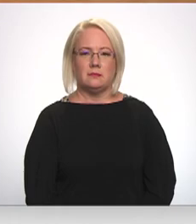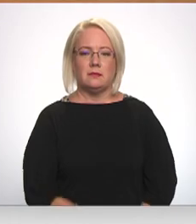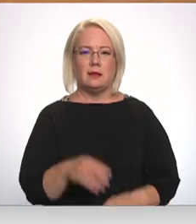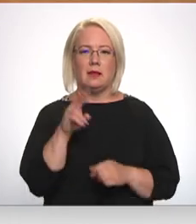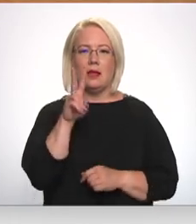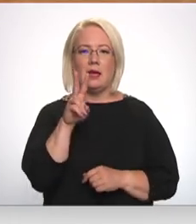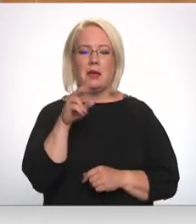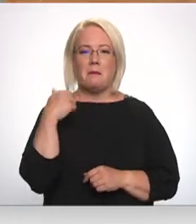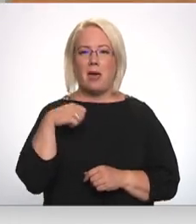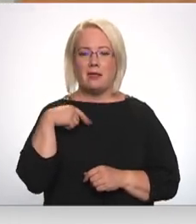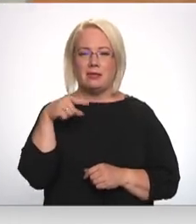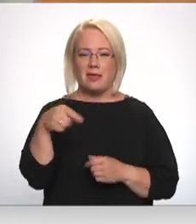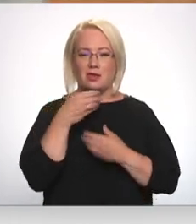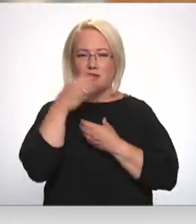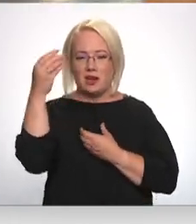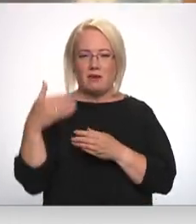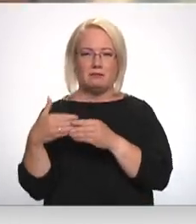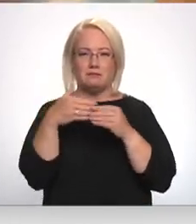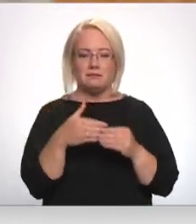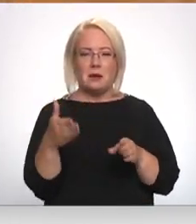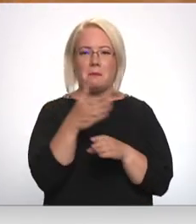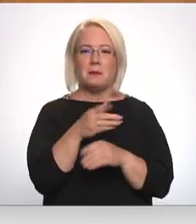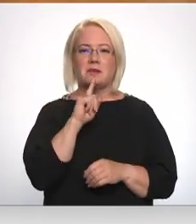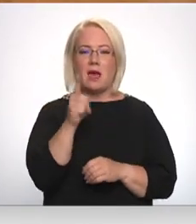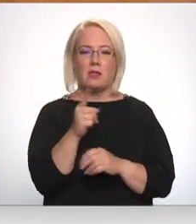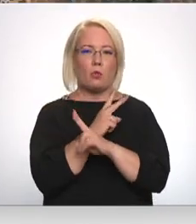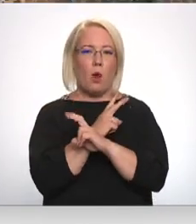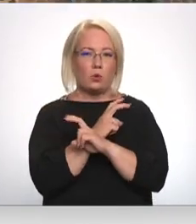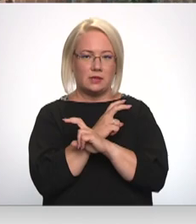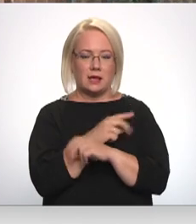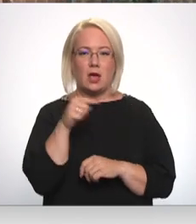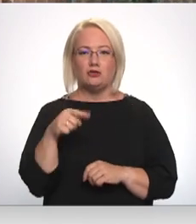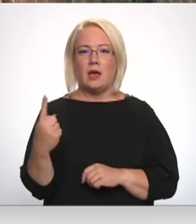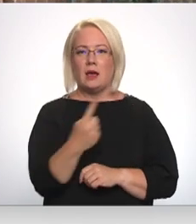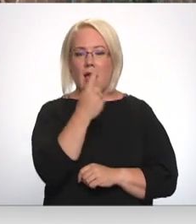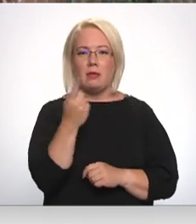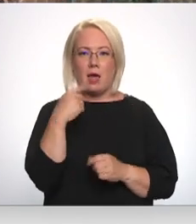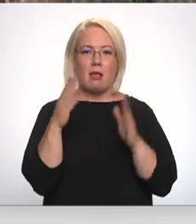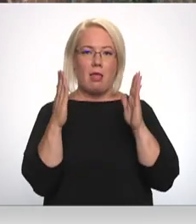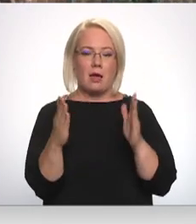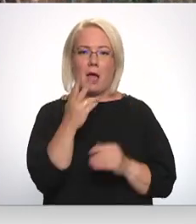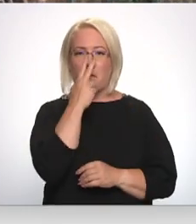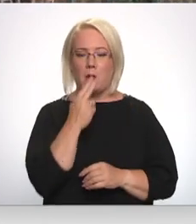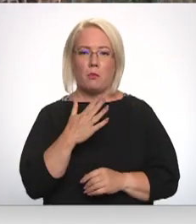Vakīlija uz Rīgas zooloģisko dārzu tika atvesta pirms gada no Austrijas. Šā gada laikā viņa esot pieradusi pie mūsu